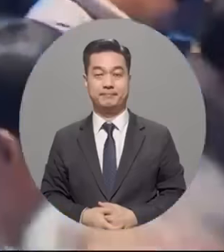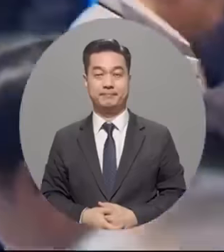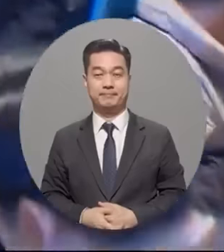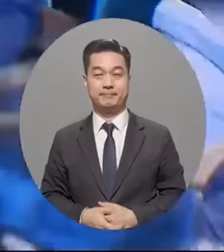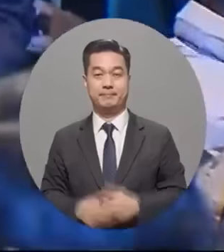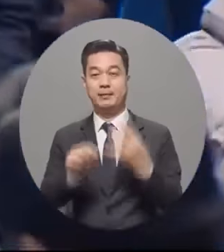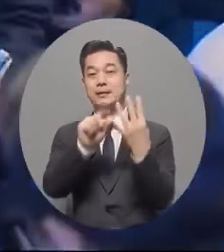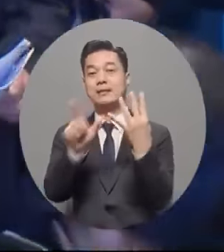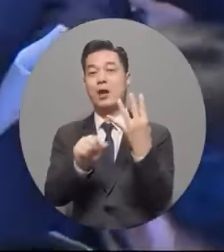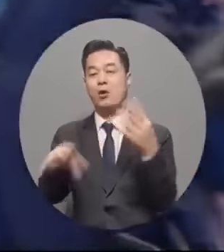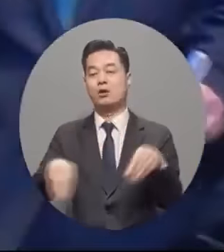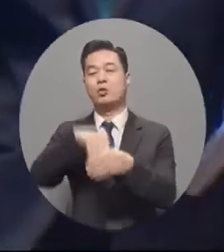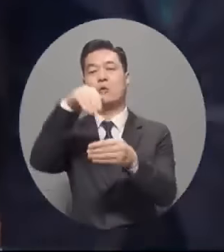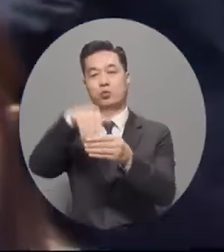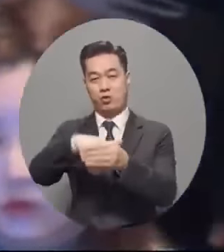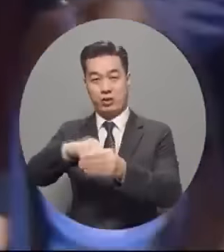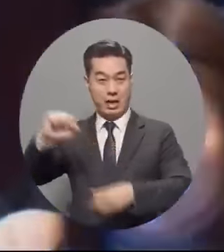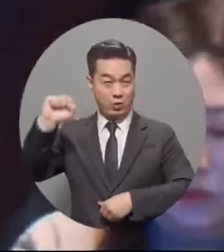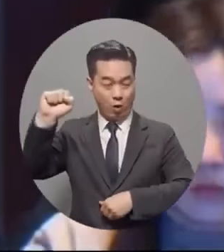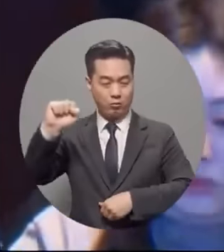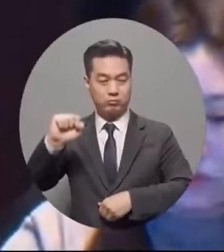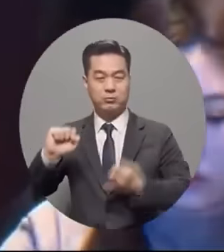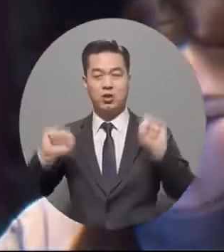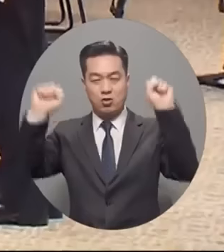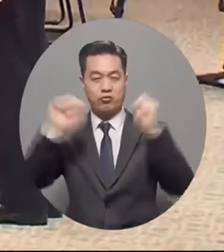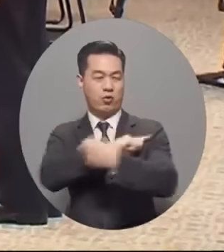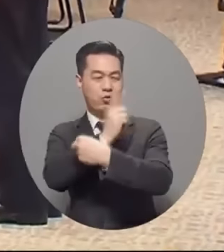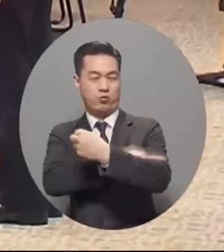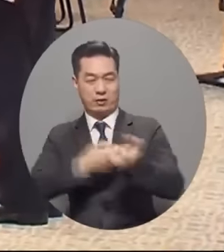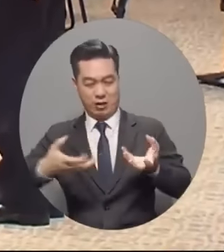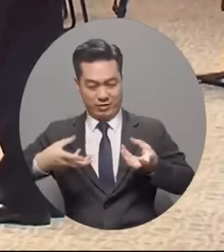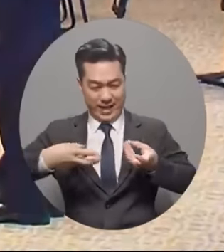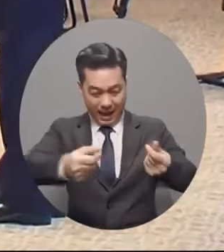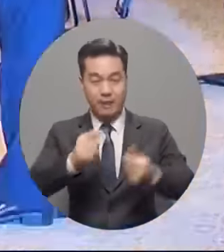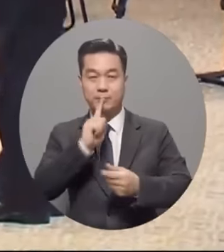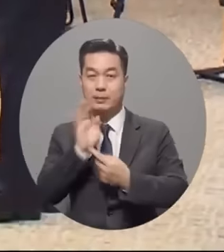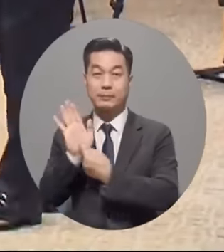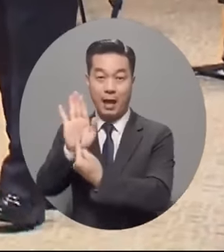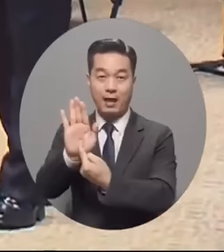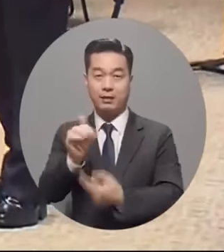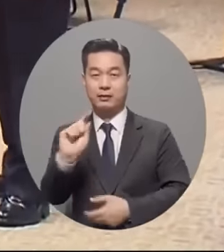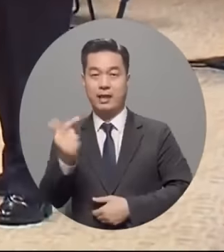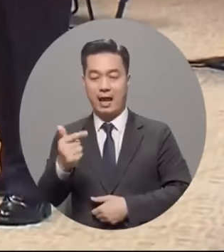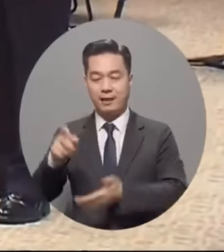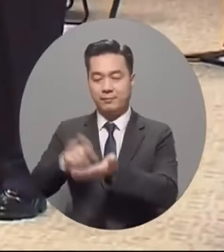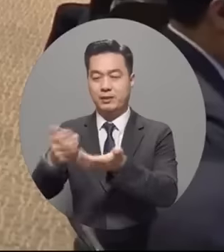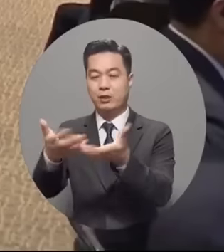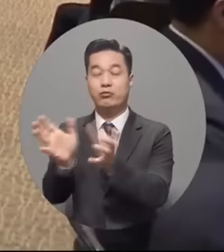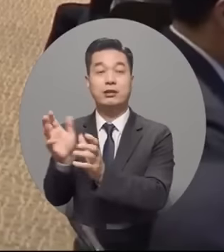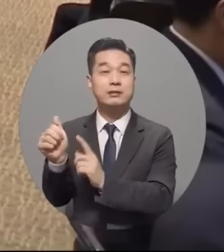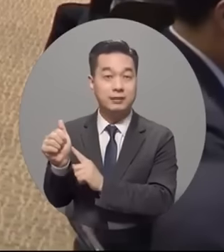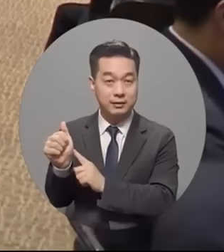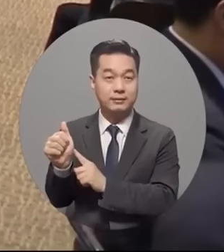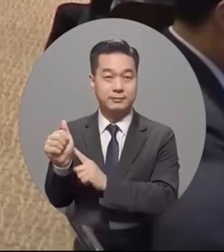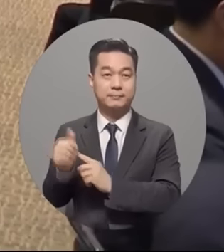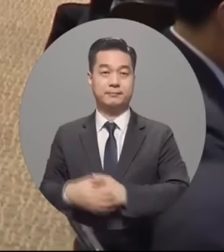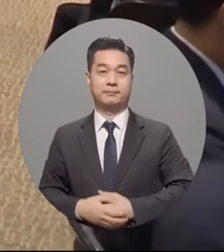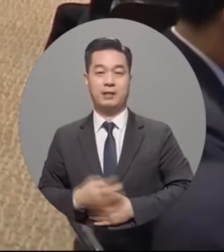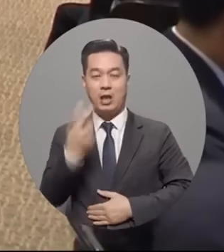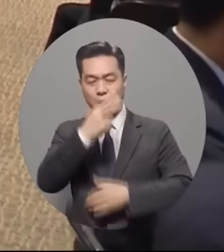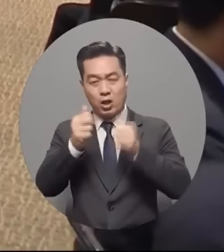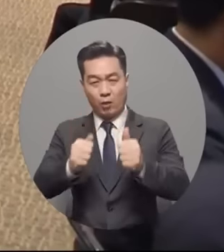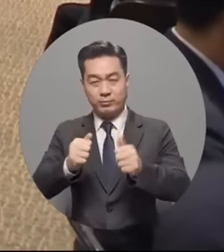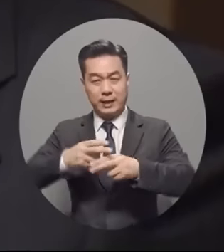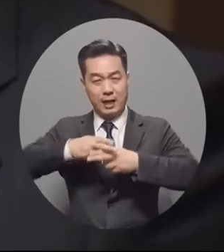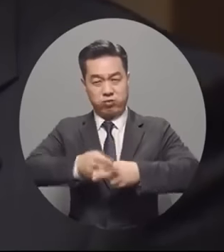4월 총선의 구호로 줄곧 운동권 청산을 앞세우는 한동훈 국민의 힘 비상대책위원장 검사 독재를